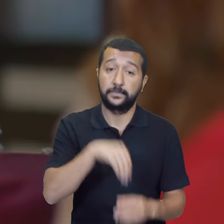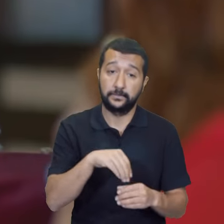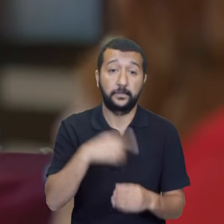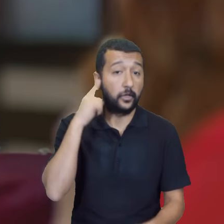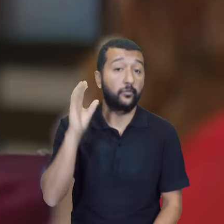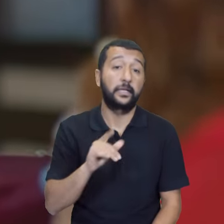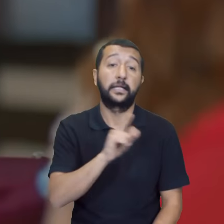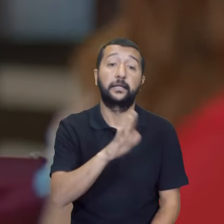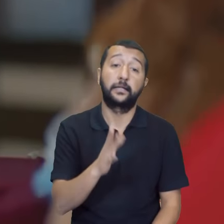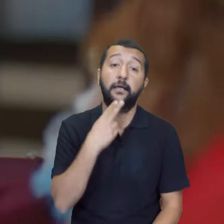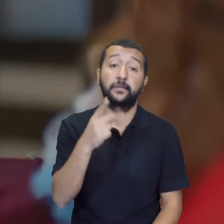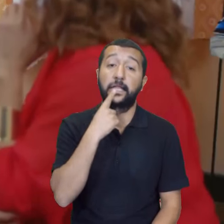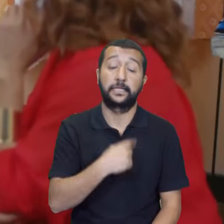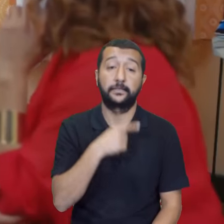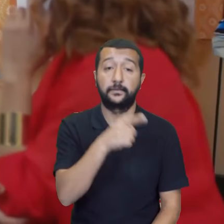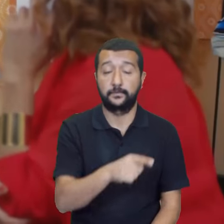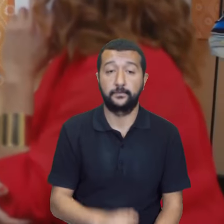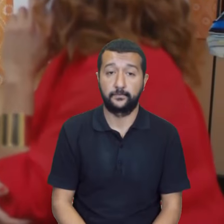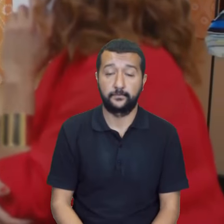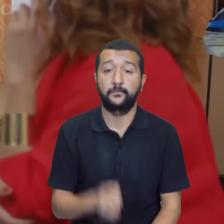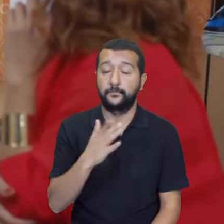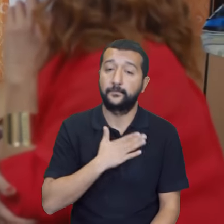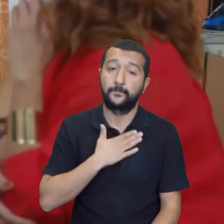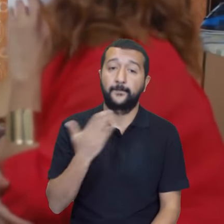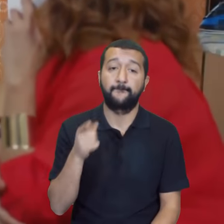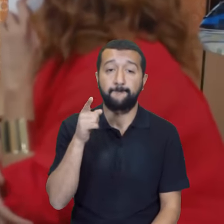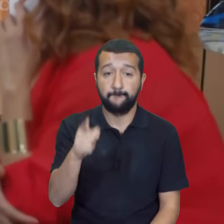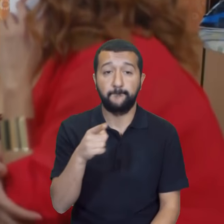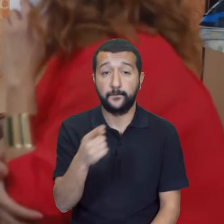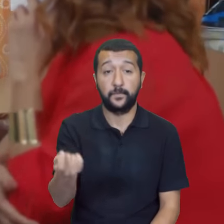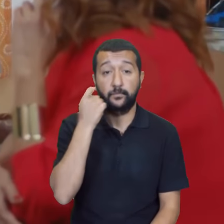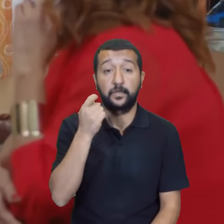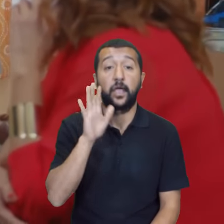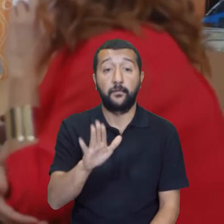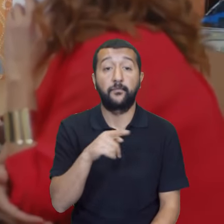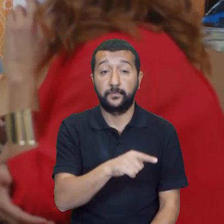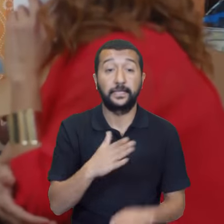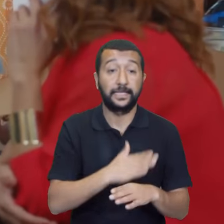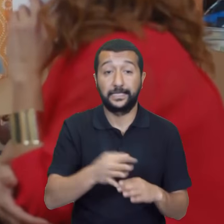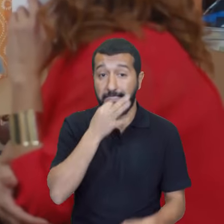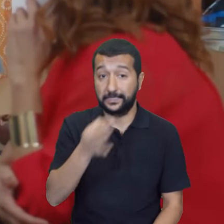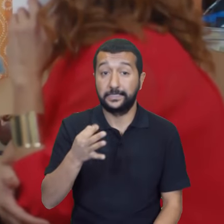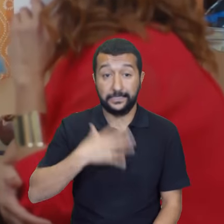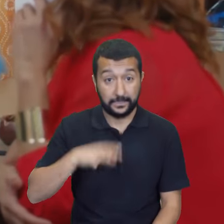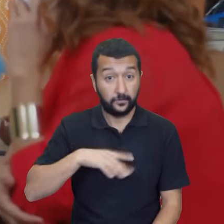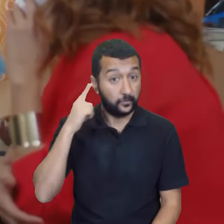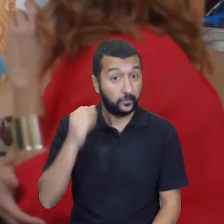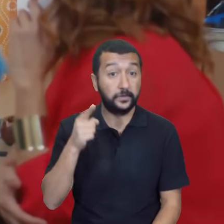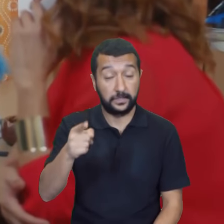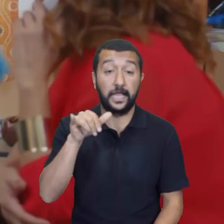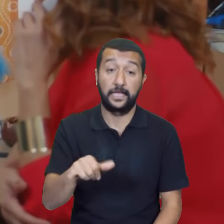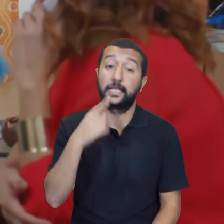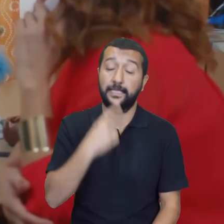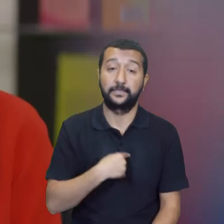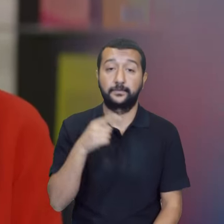seferlik duymazdan geliyorum abla dediğine. Sağ ol. Ay sitem ediyorsun ama niye izin istediğimi duysan sen de